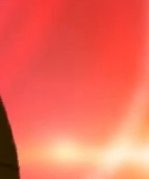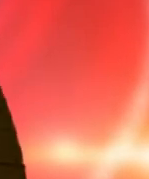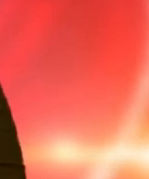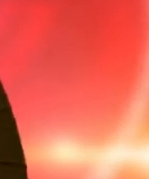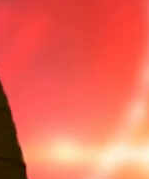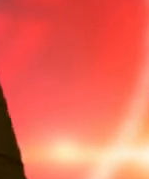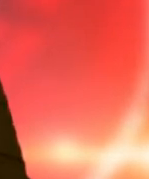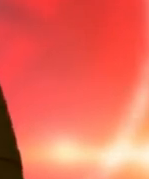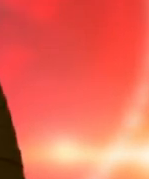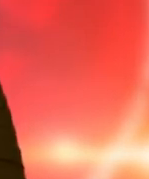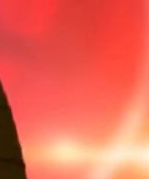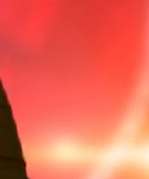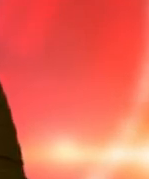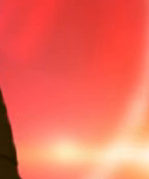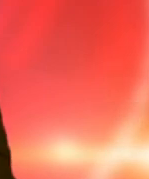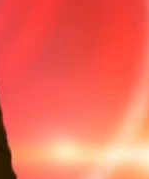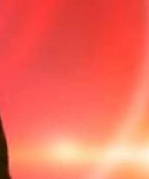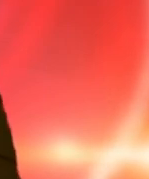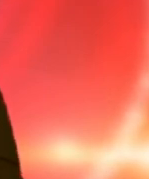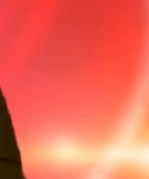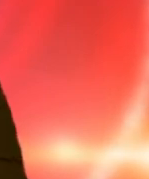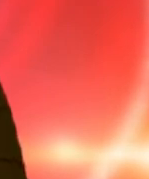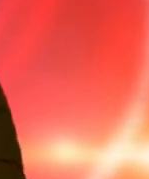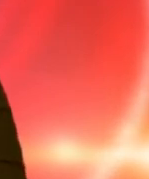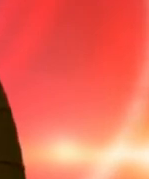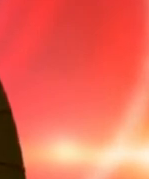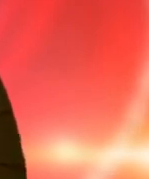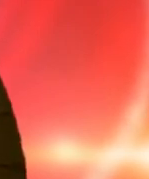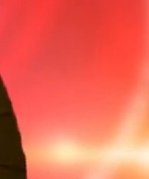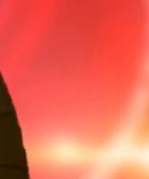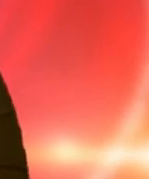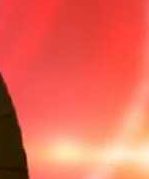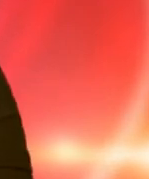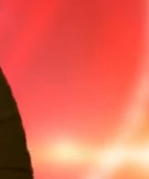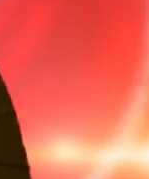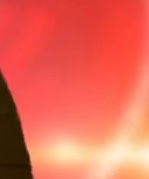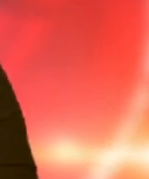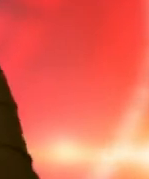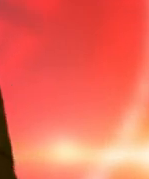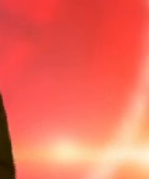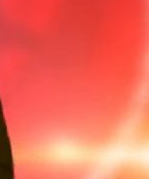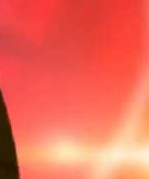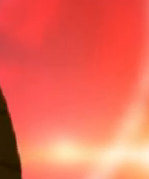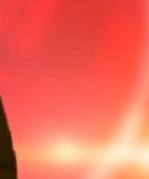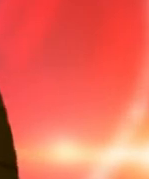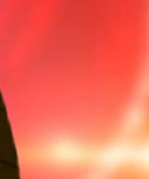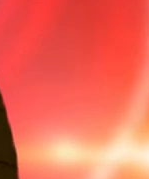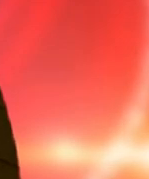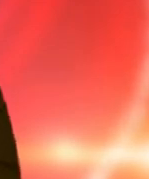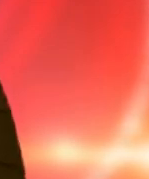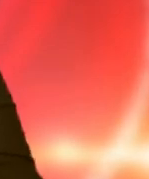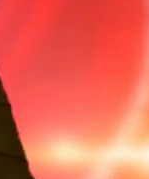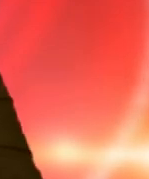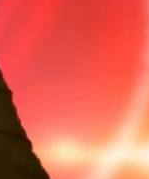cauza condițiilor climaterice nefavorabile, lucrările de tranșament și petriș pe aceste sectoare nu pot fi continuate și